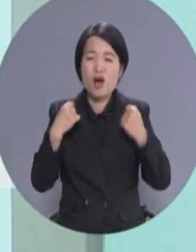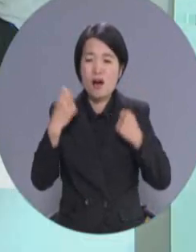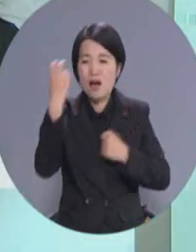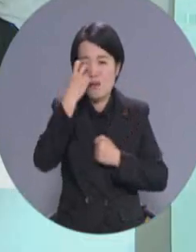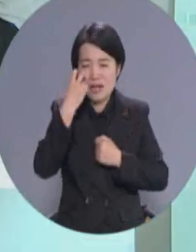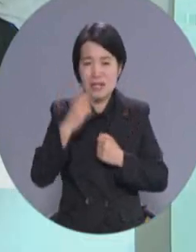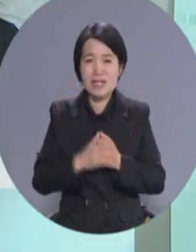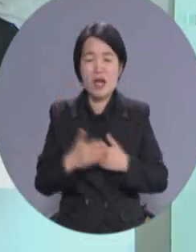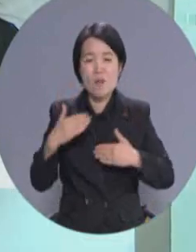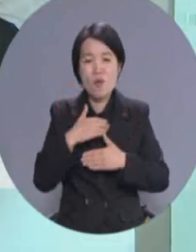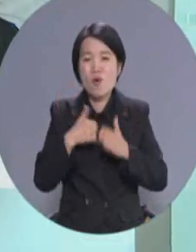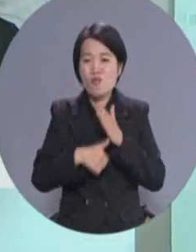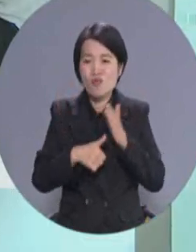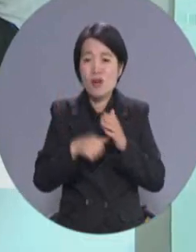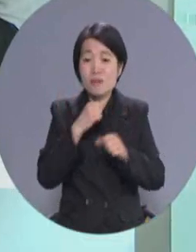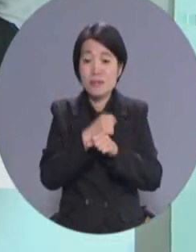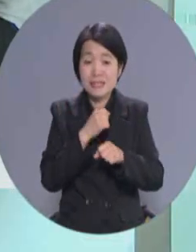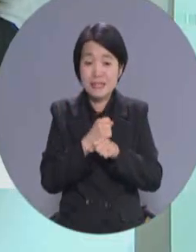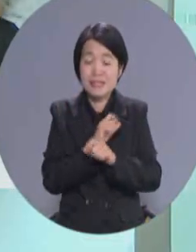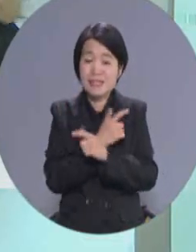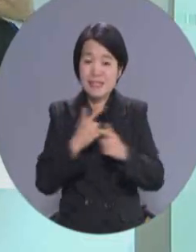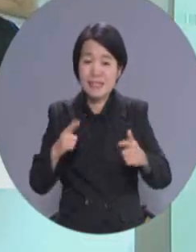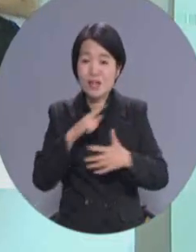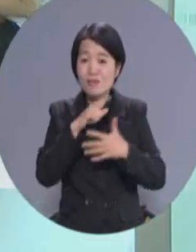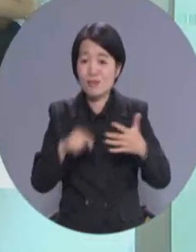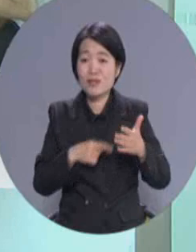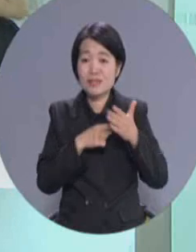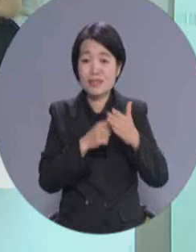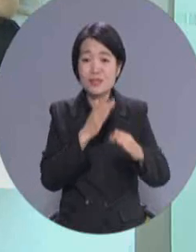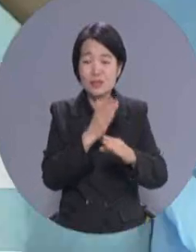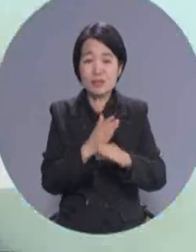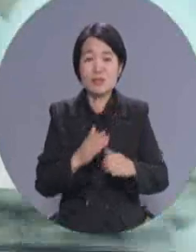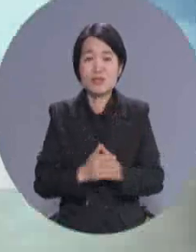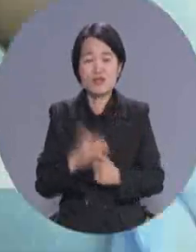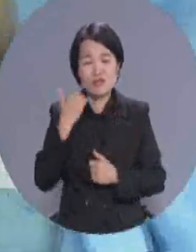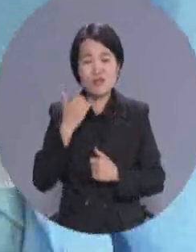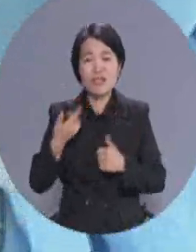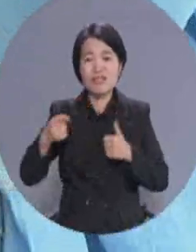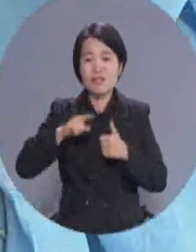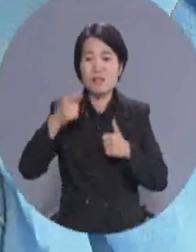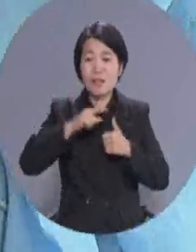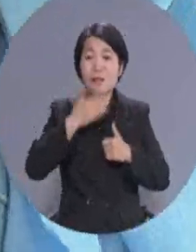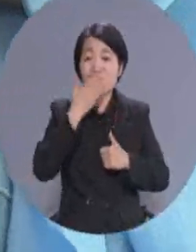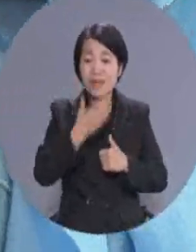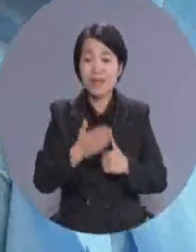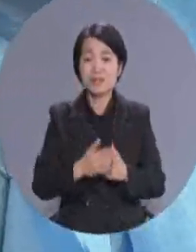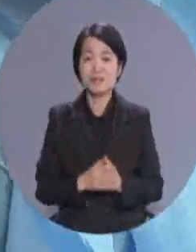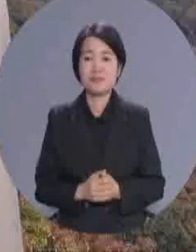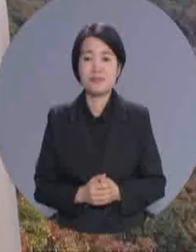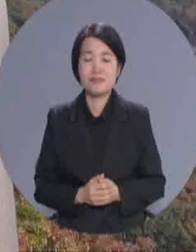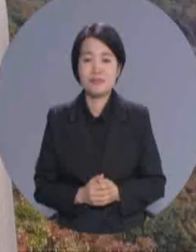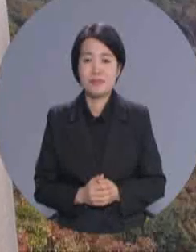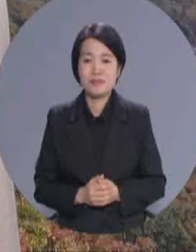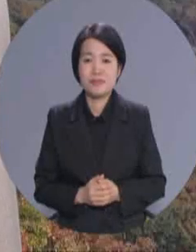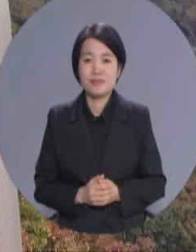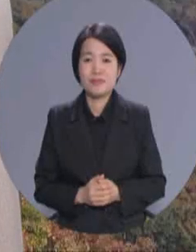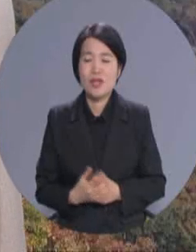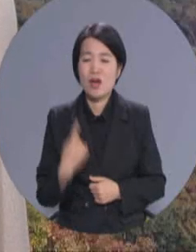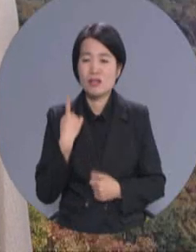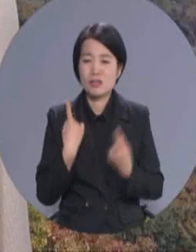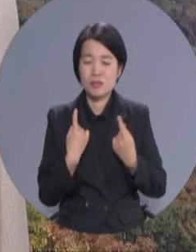관리 목욕 용품 만들기 등 다양한 프로그램이 진행되며 누구나 참여할 수 있습니다